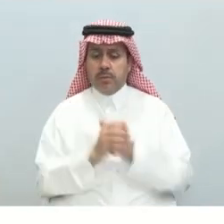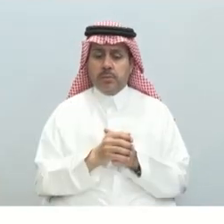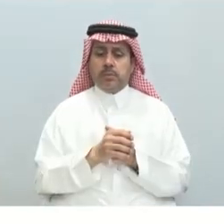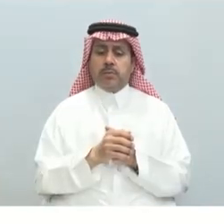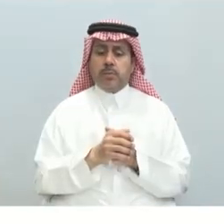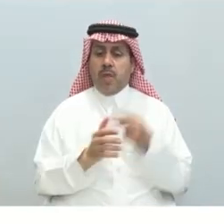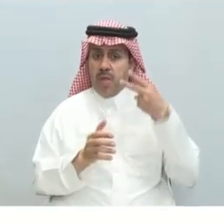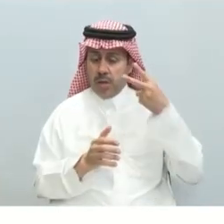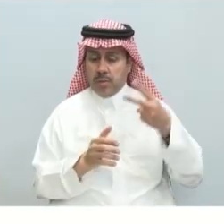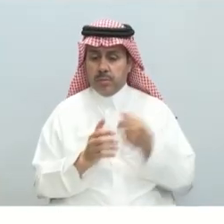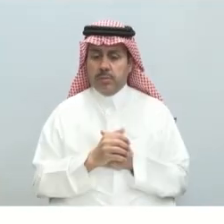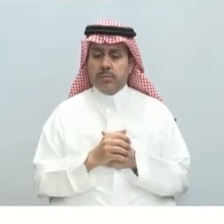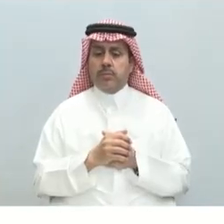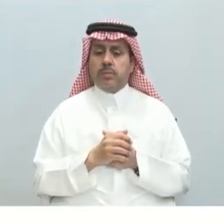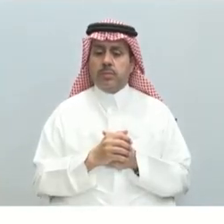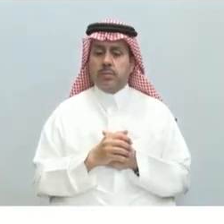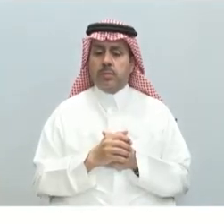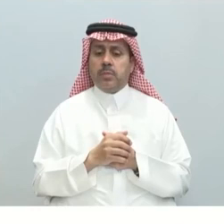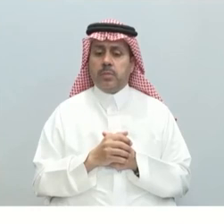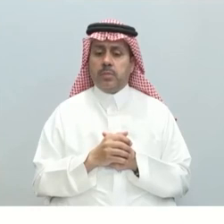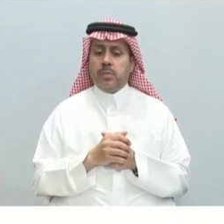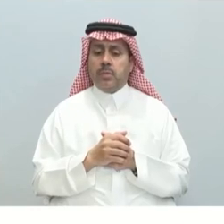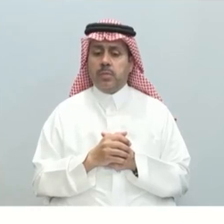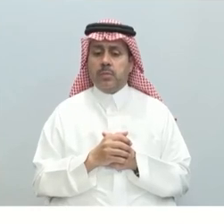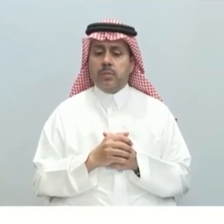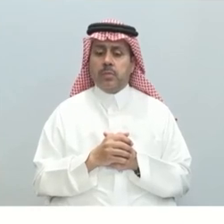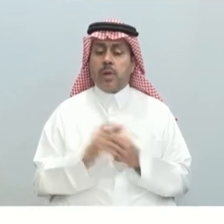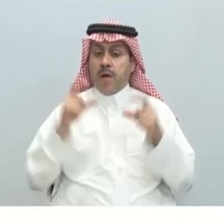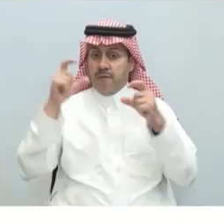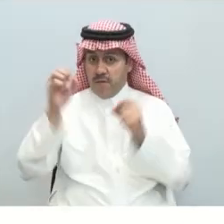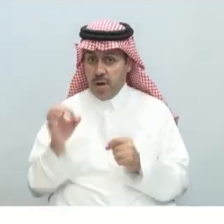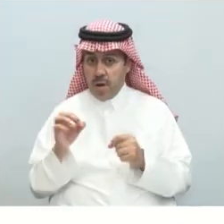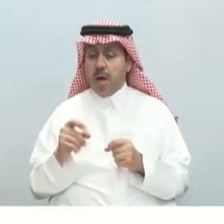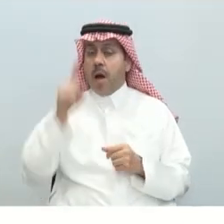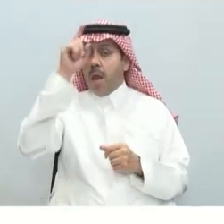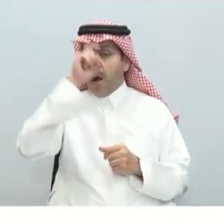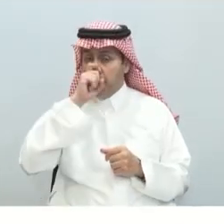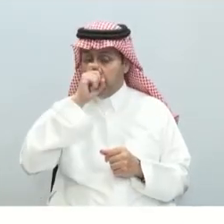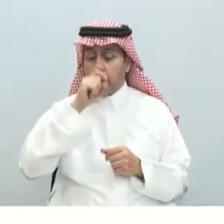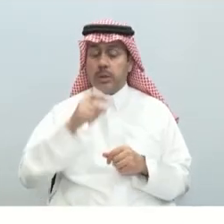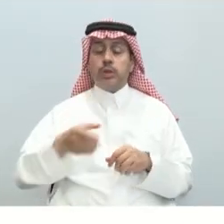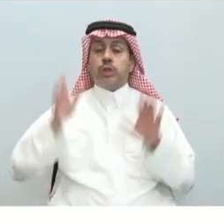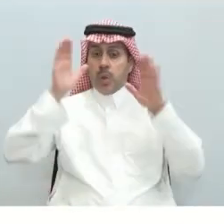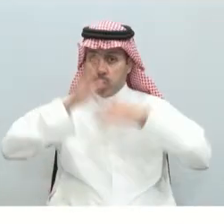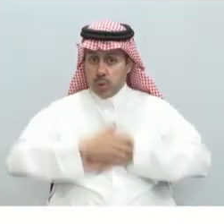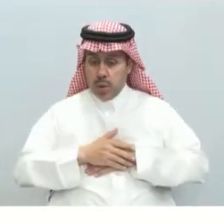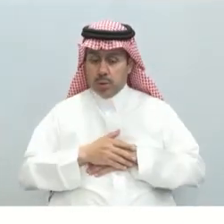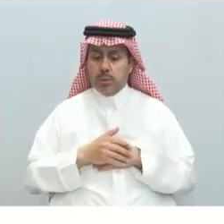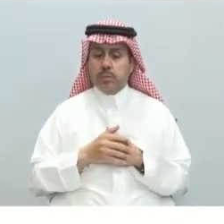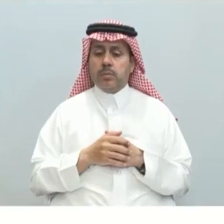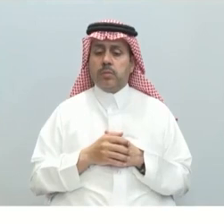الاوامر قوله جل وعلا واقيموا وجوهكم عند كل مسجد يعني عند كل صلاه ففي هذا